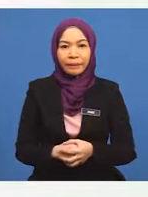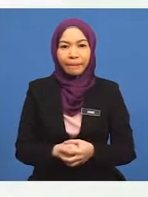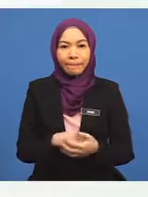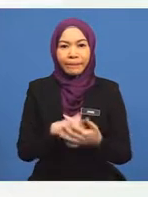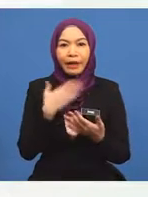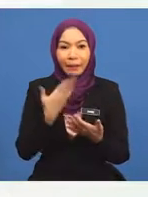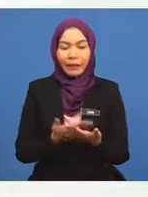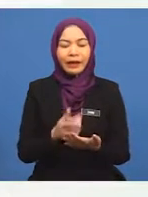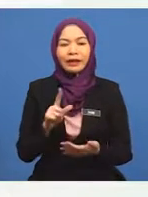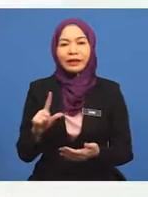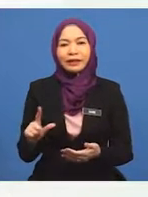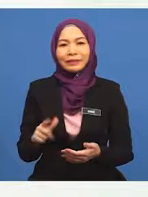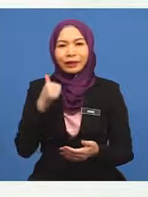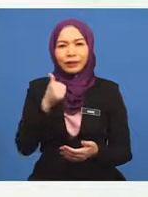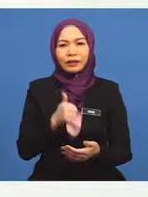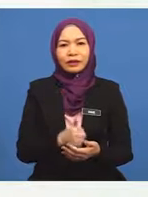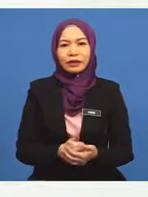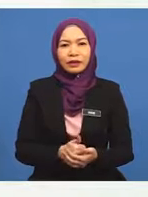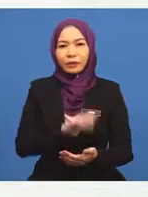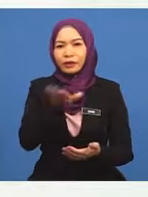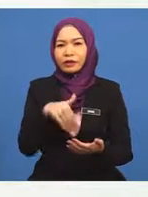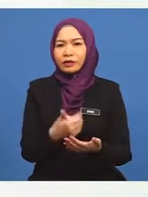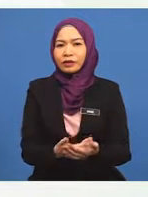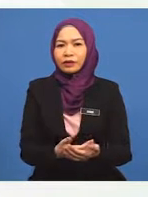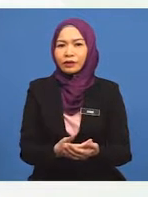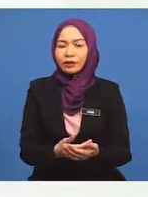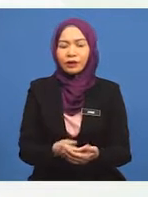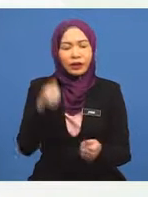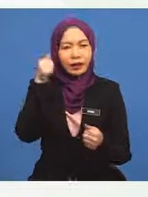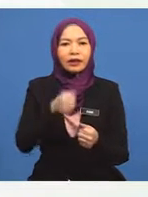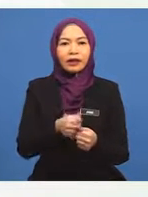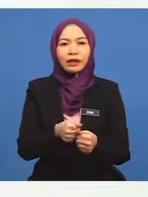Baiklah, bagus. Kamu semua masih mengingatinya.